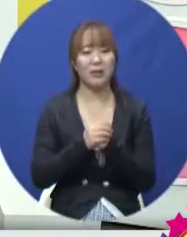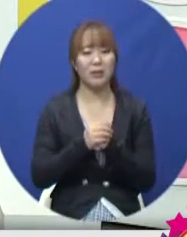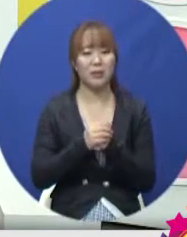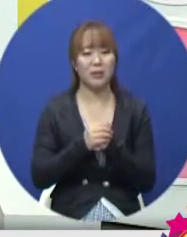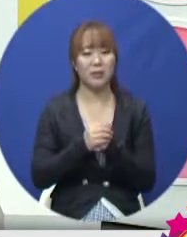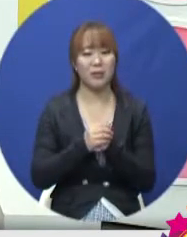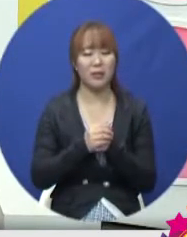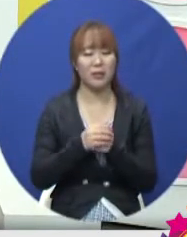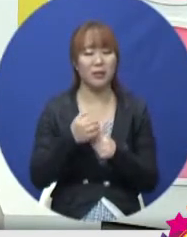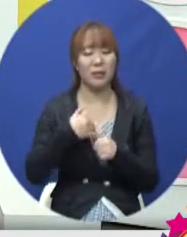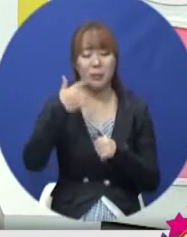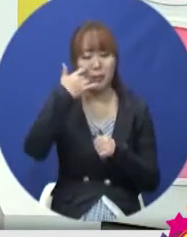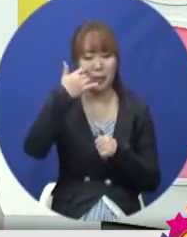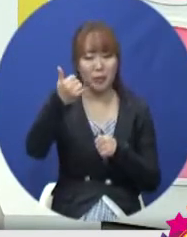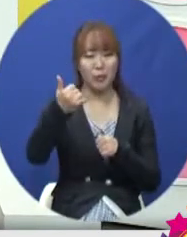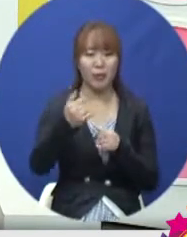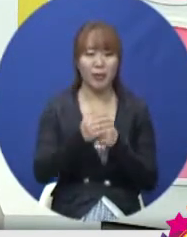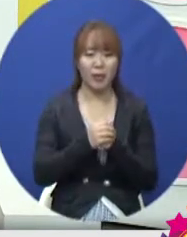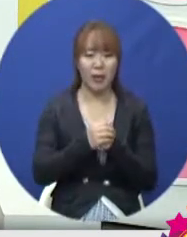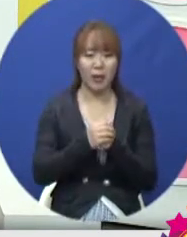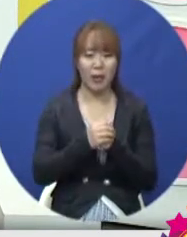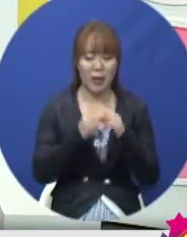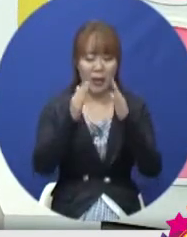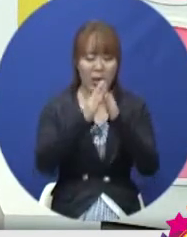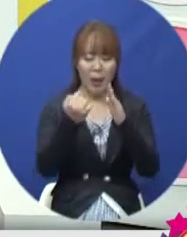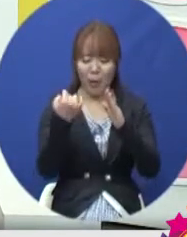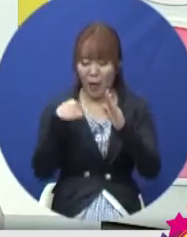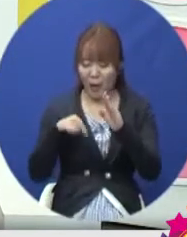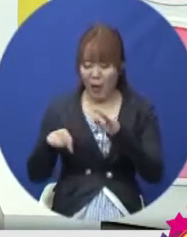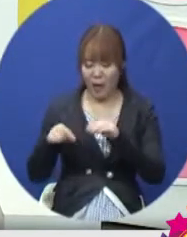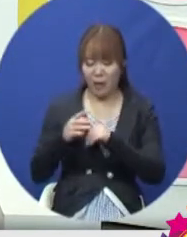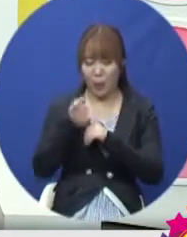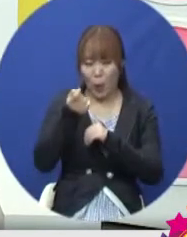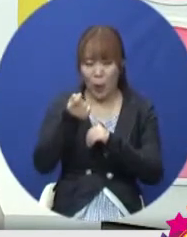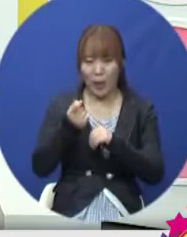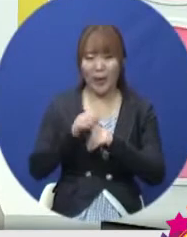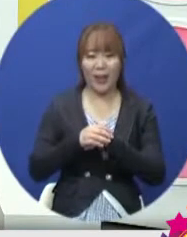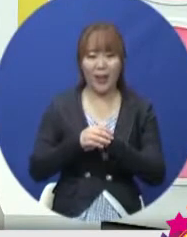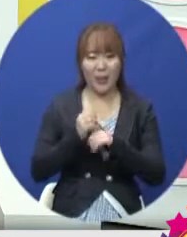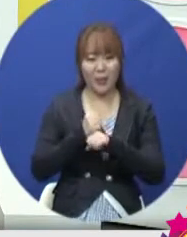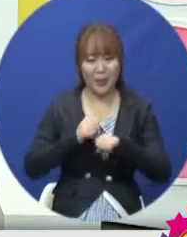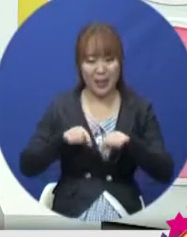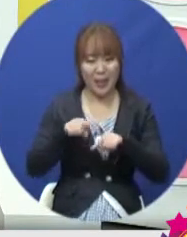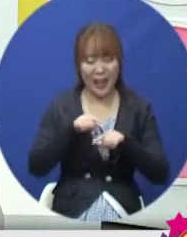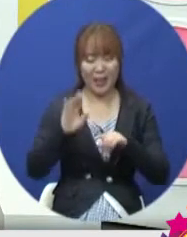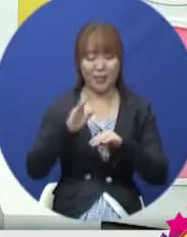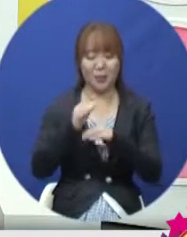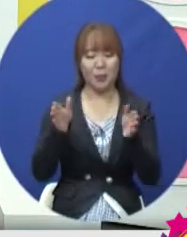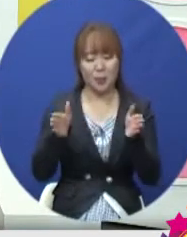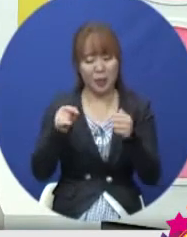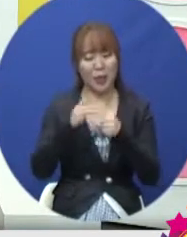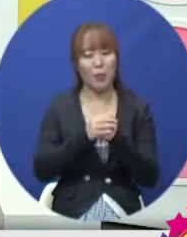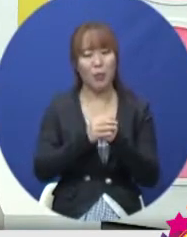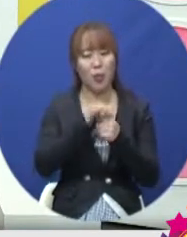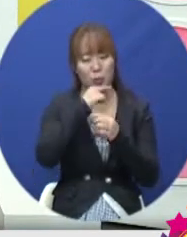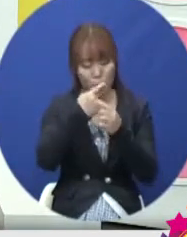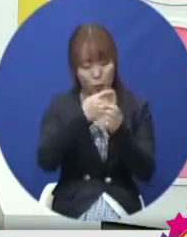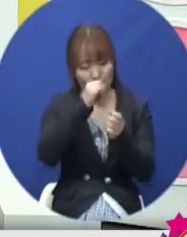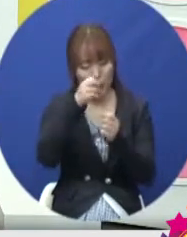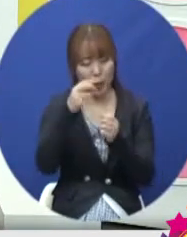저희 엄마 아빠도 이렇게 뒤쪽 마당에다가 조그만하게 어머님처럼 고추도